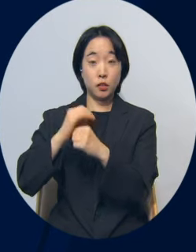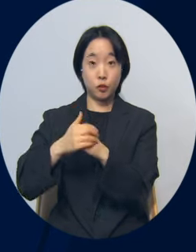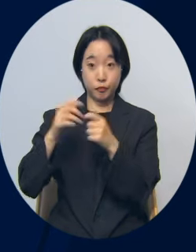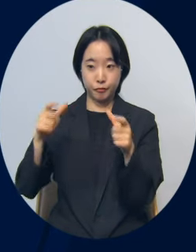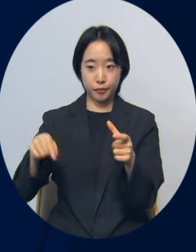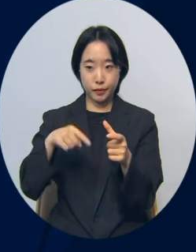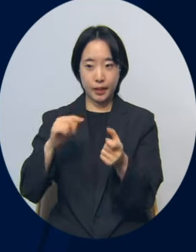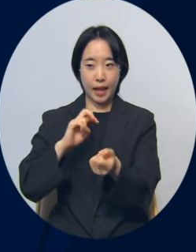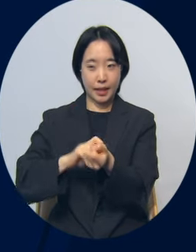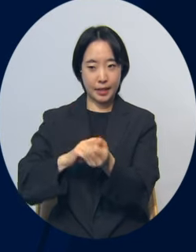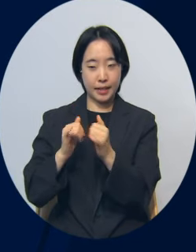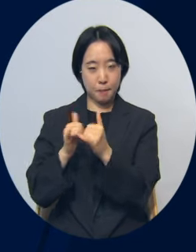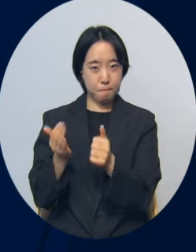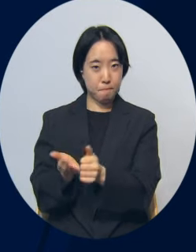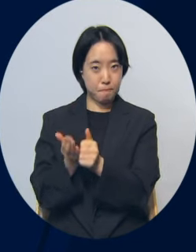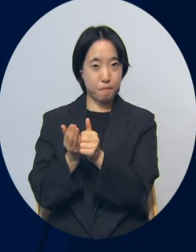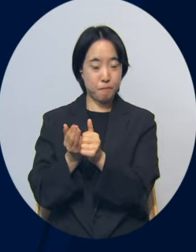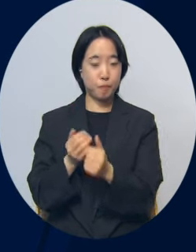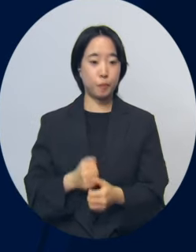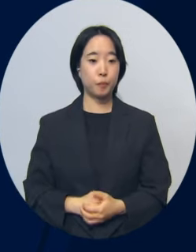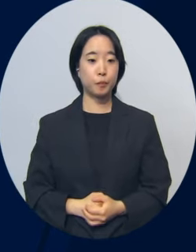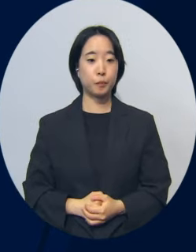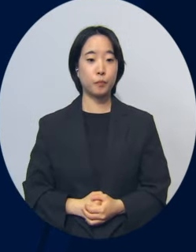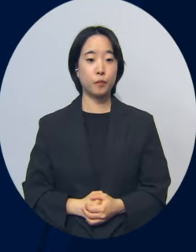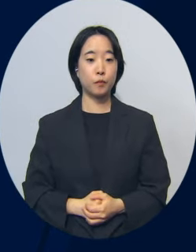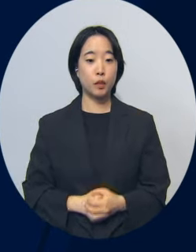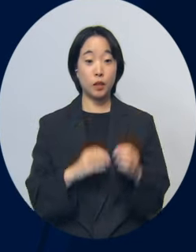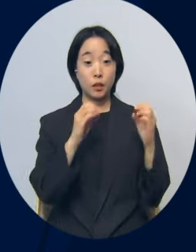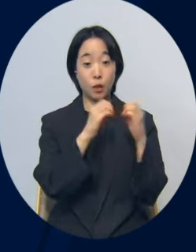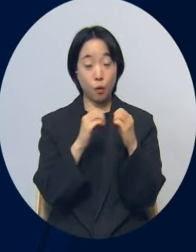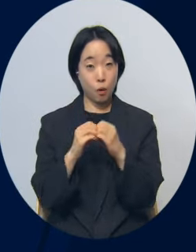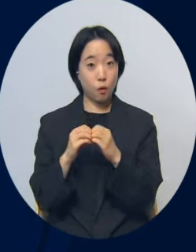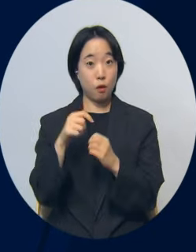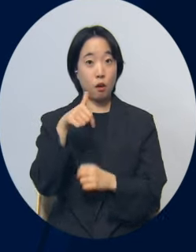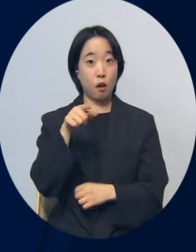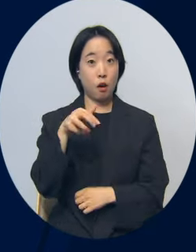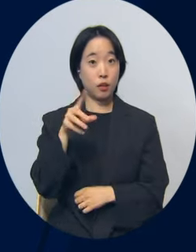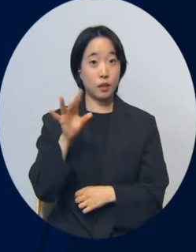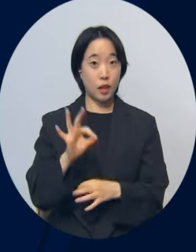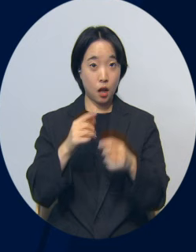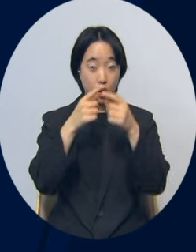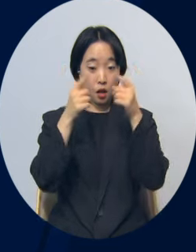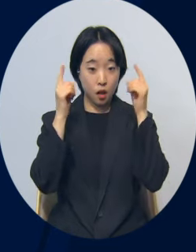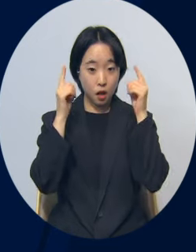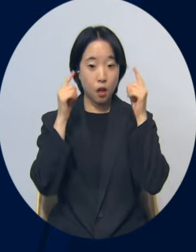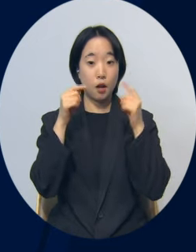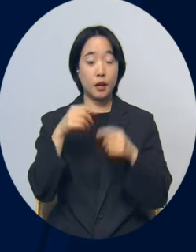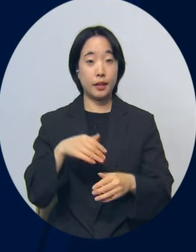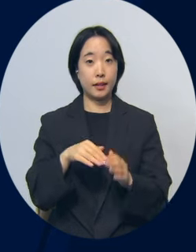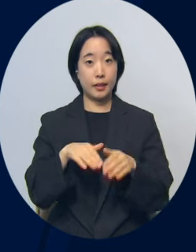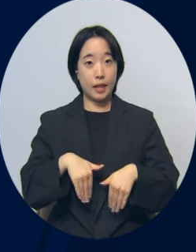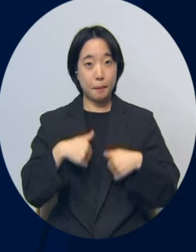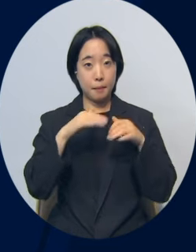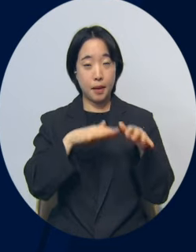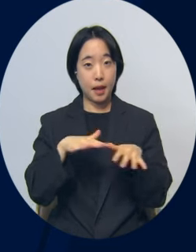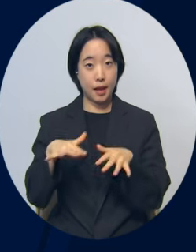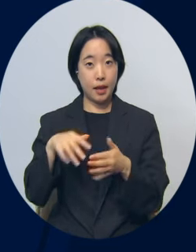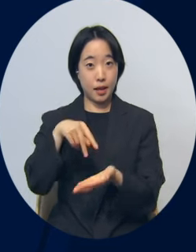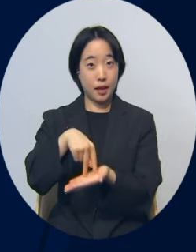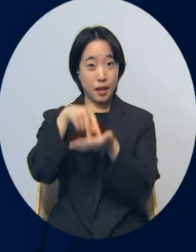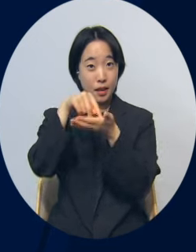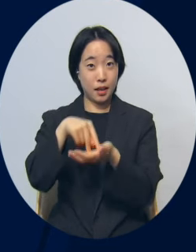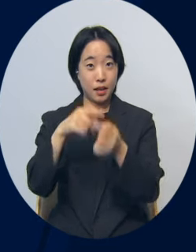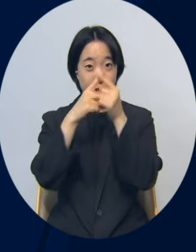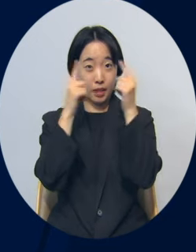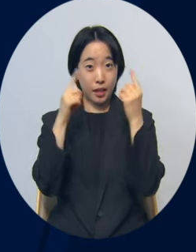중점적으로 양성하고 국립창원대와 경남 도립 거창대, 경남 도립 남해대, 한국 승강기대는